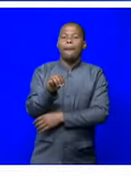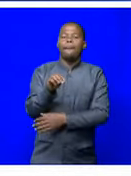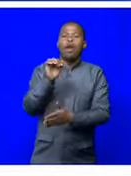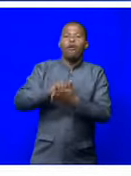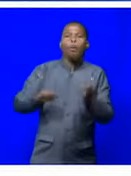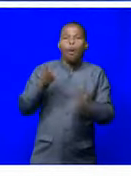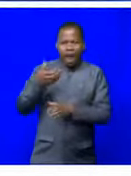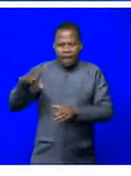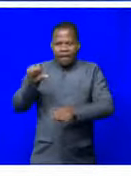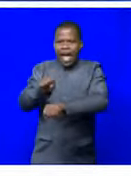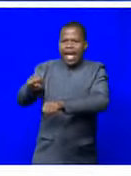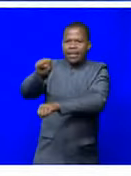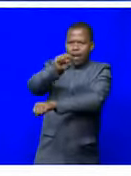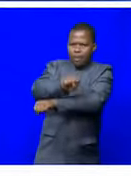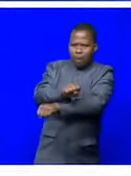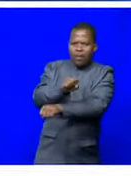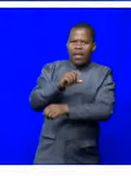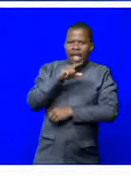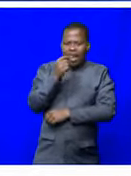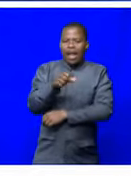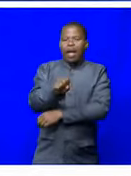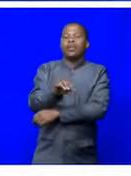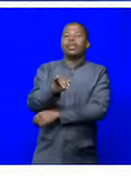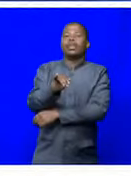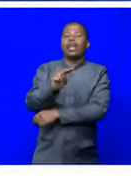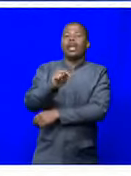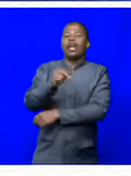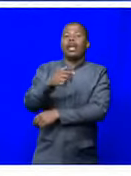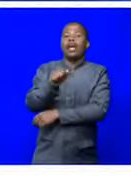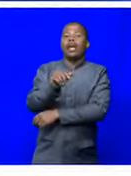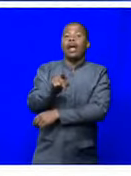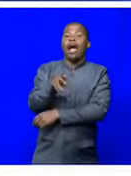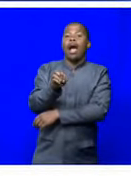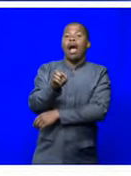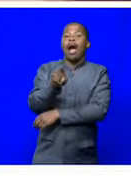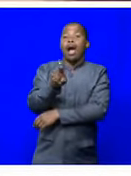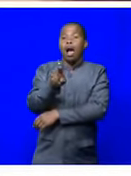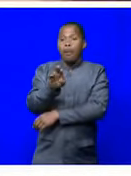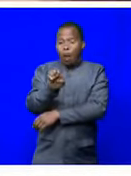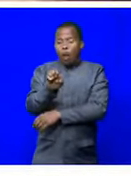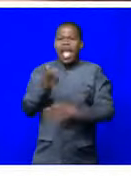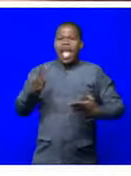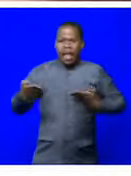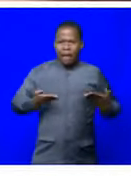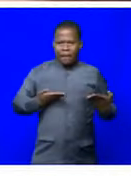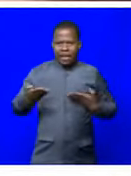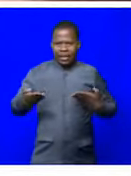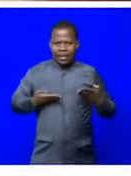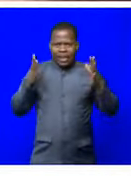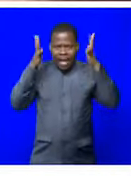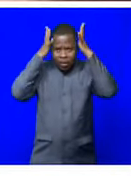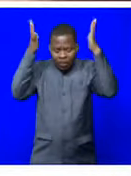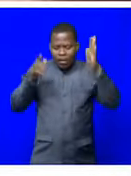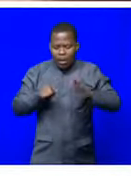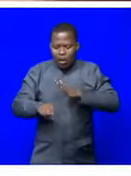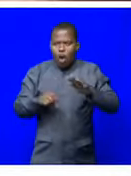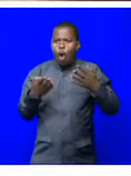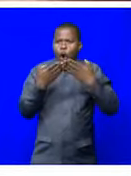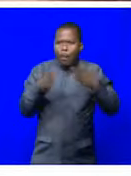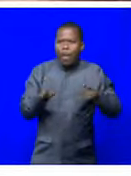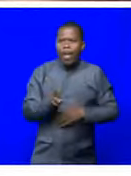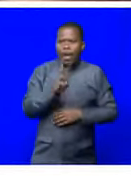ito investor la kangwane le nkampani ke lokunyele kwentako kwakha